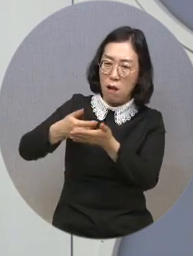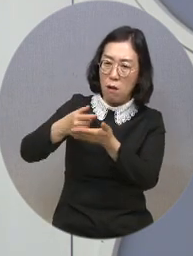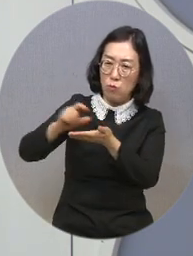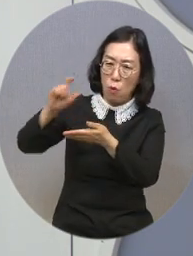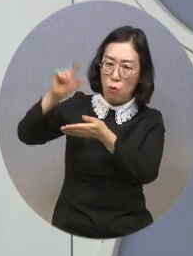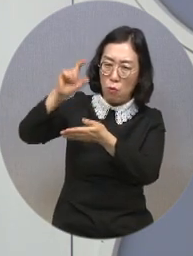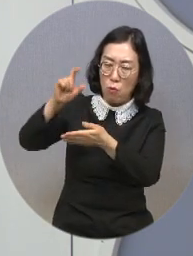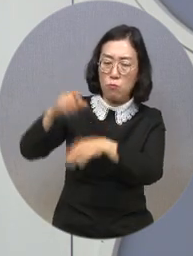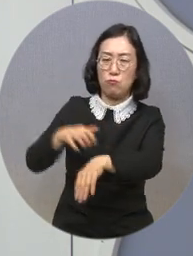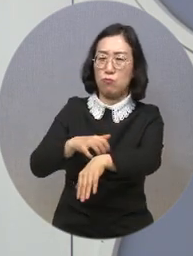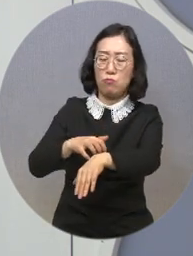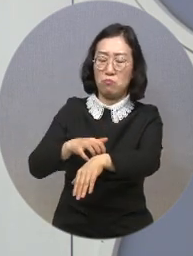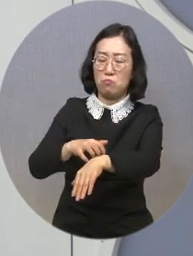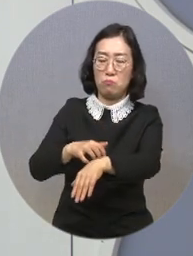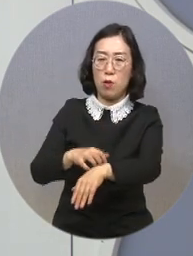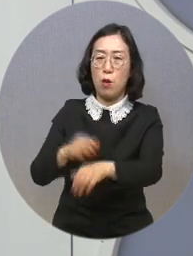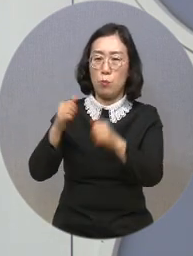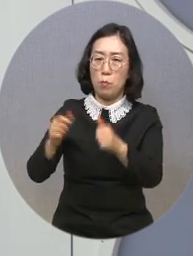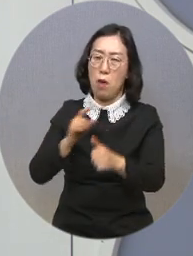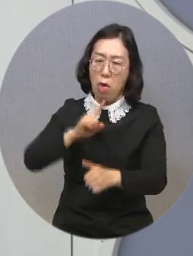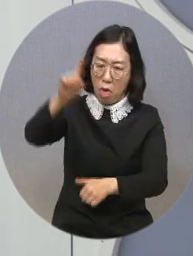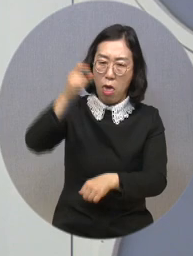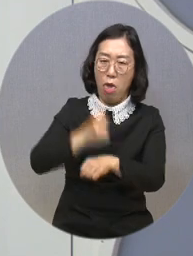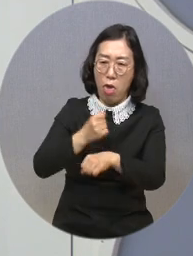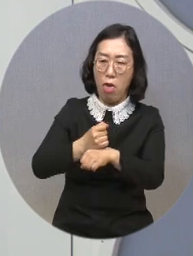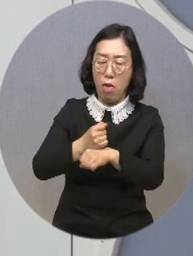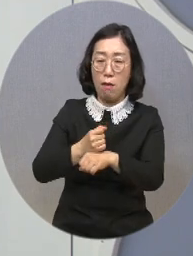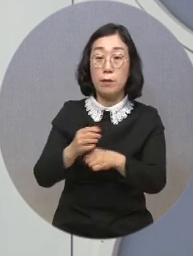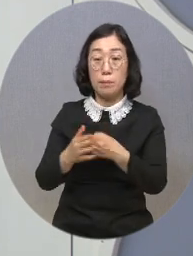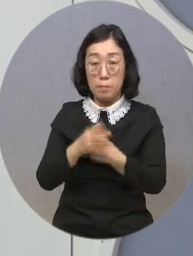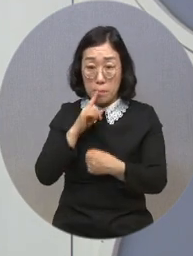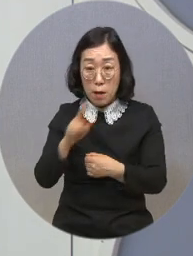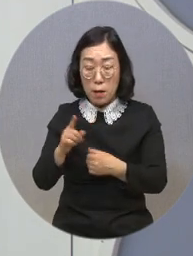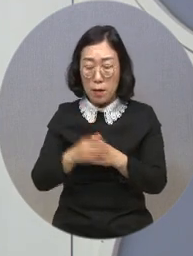한다는 거예요. 그 조정을 안 하고. 그래서 제가 법을 제정해서